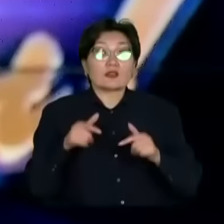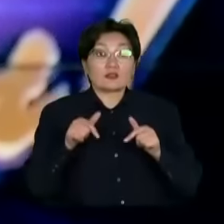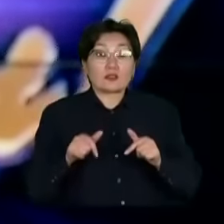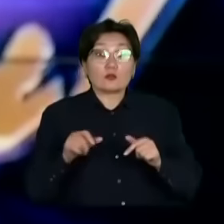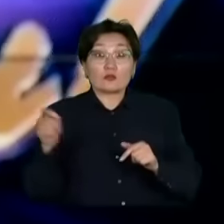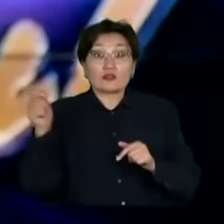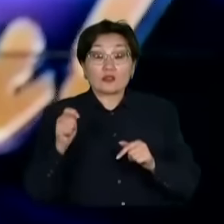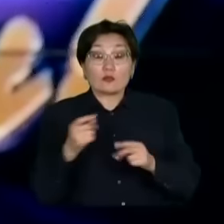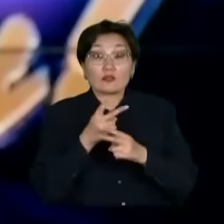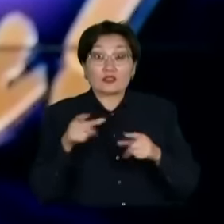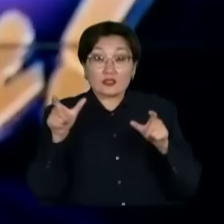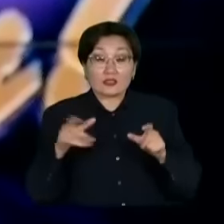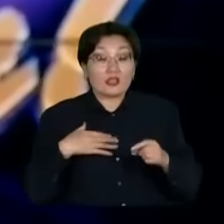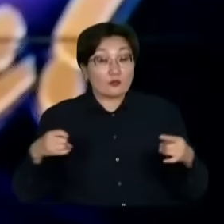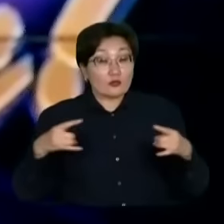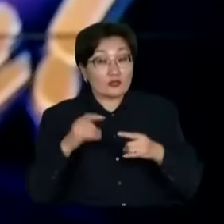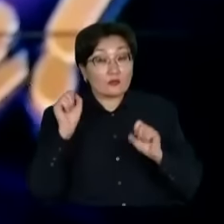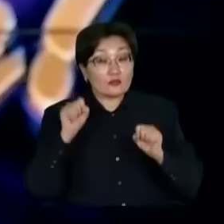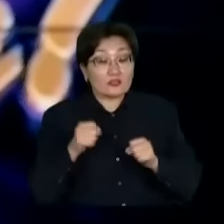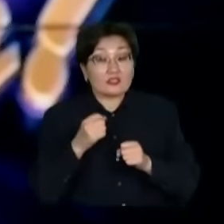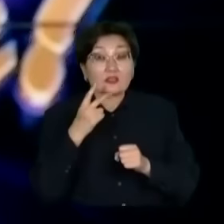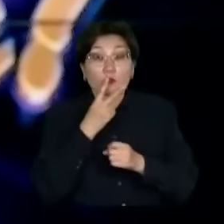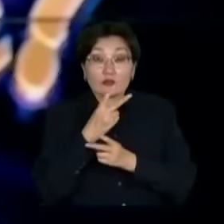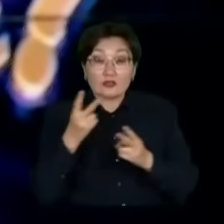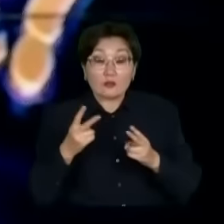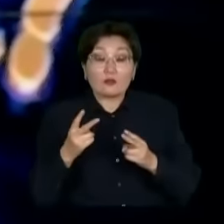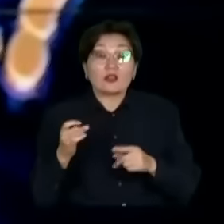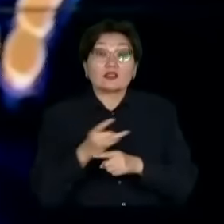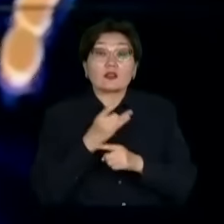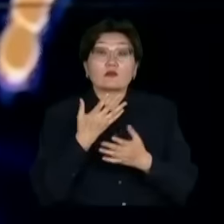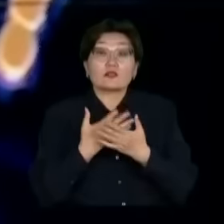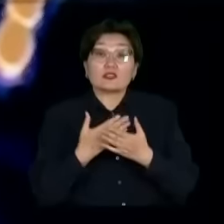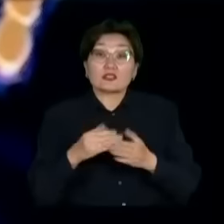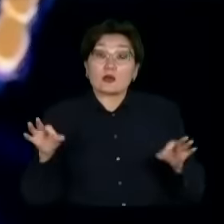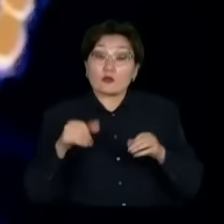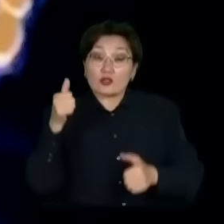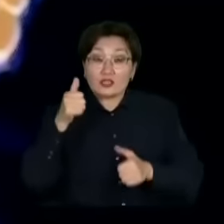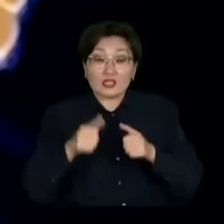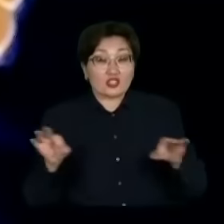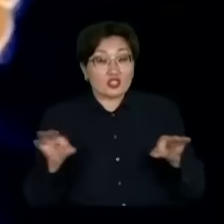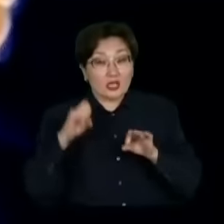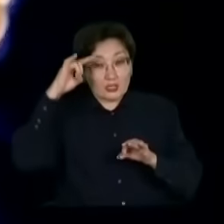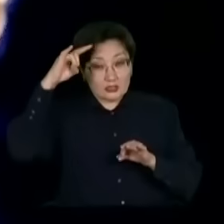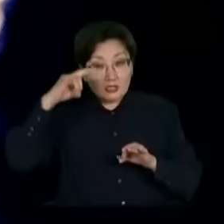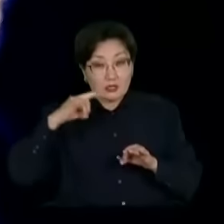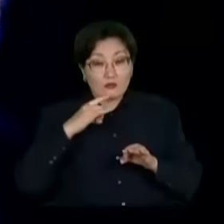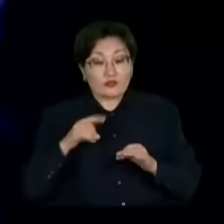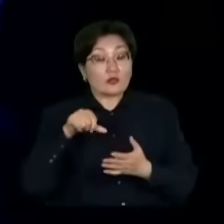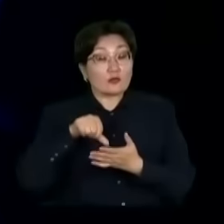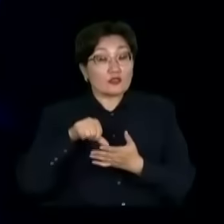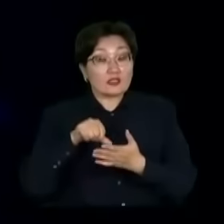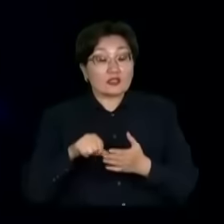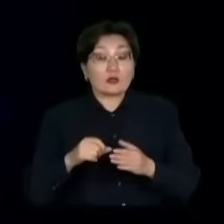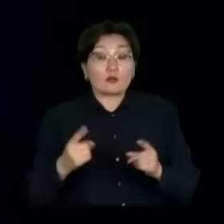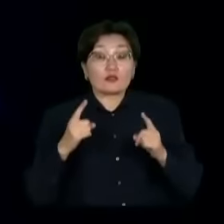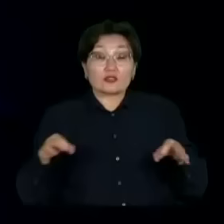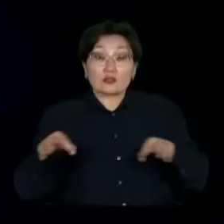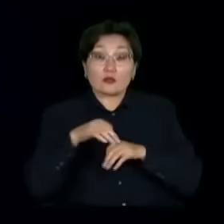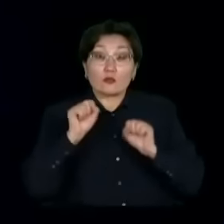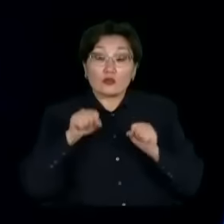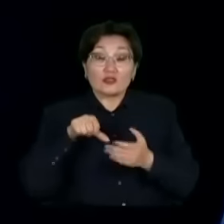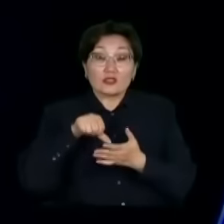воскресенье зрители нашего телеканала могут насладиться премьерой музыкального конкурса Шарка Казахстан принять участие в мегапроект смогут